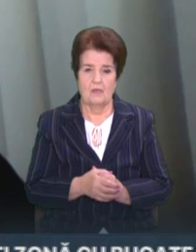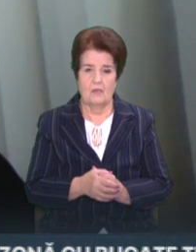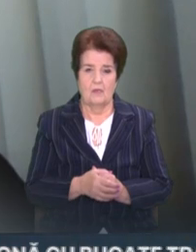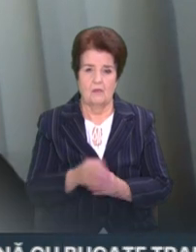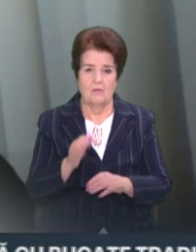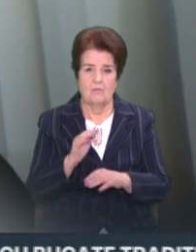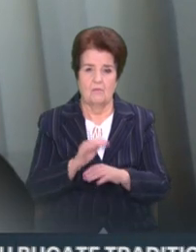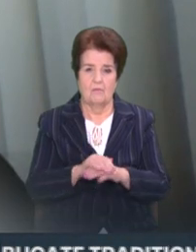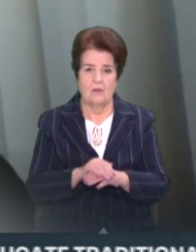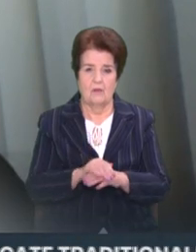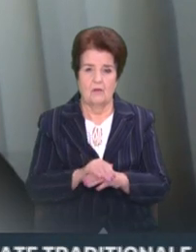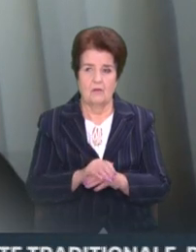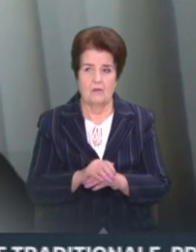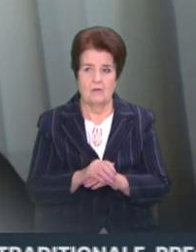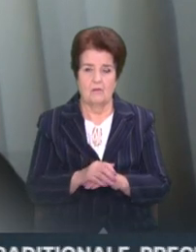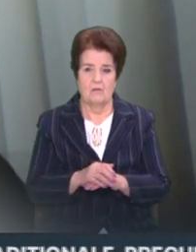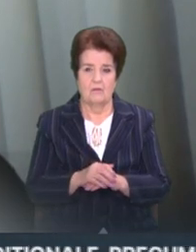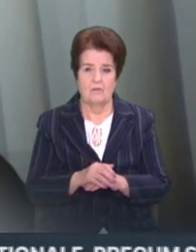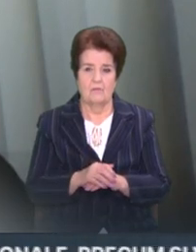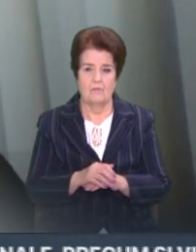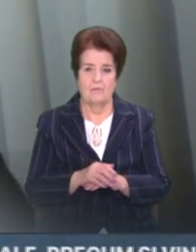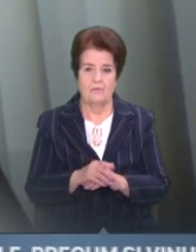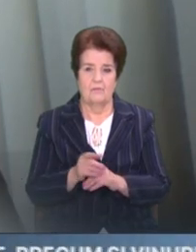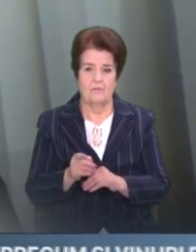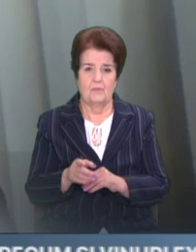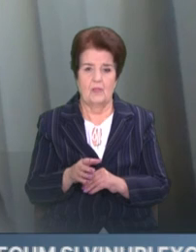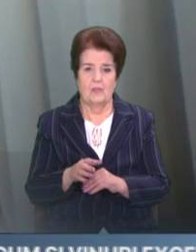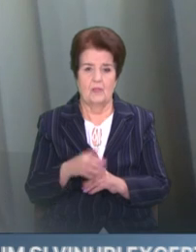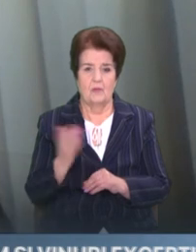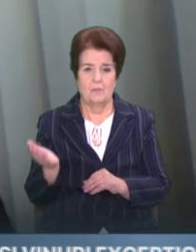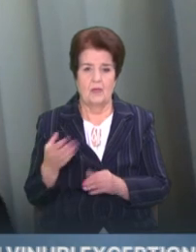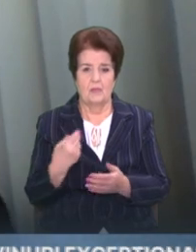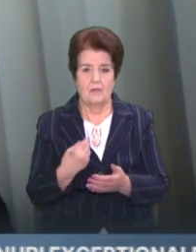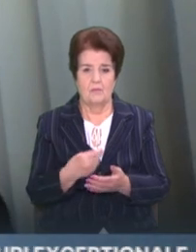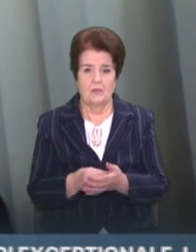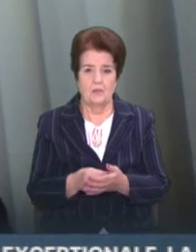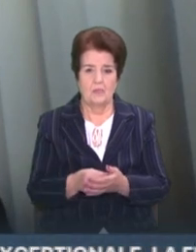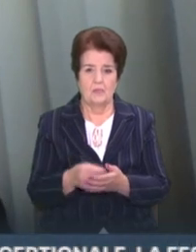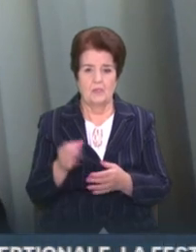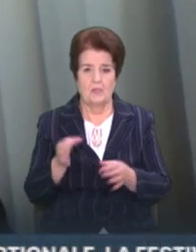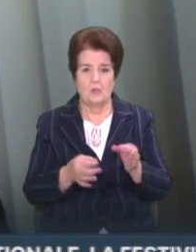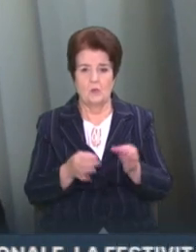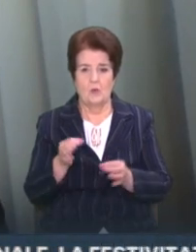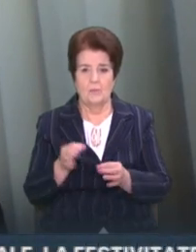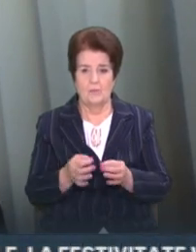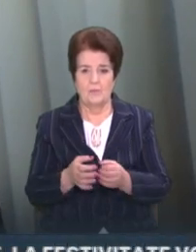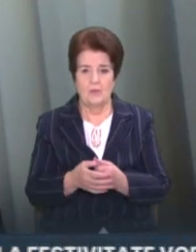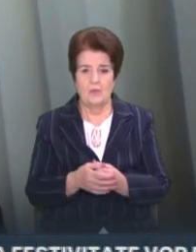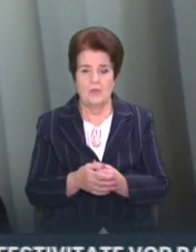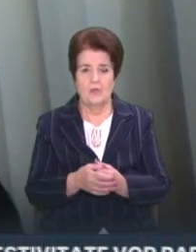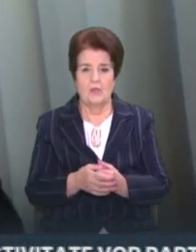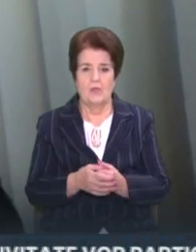diferite măsuri organizatorice la nivel de locuințe. Cei care au avut posibilitatea financiară să investească în anumite măsuri de eficiență energetică au